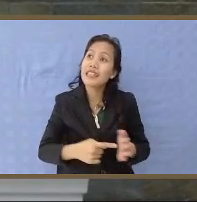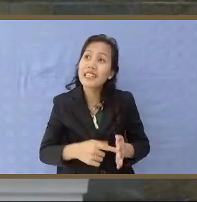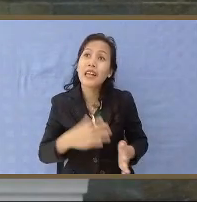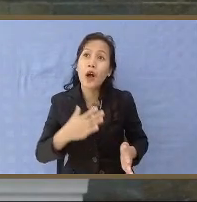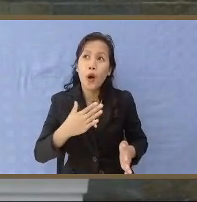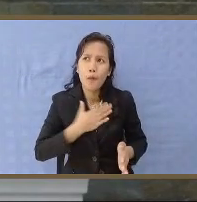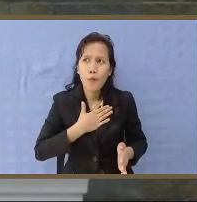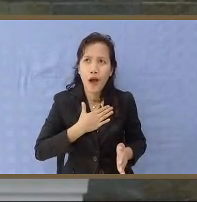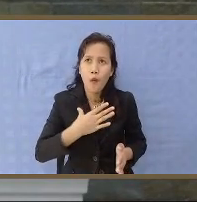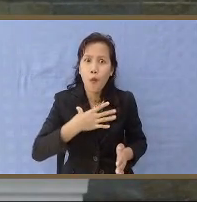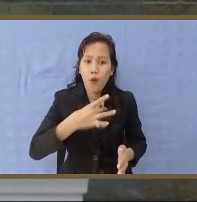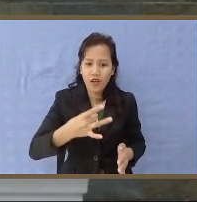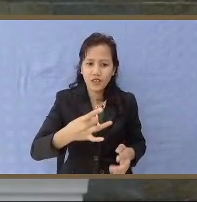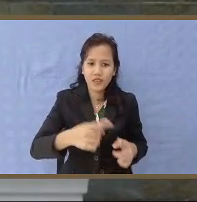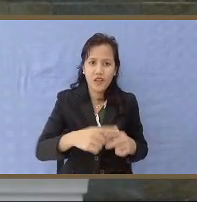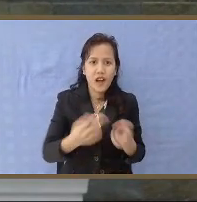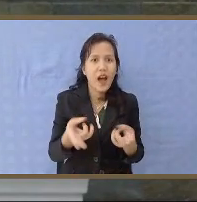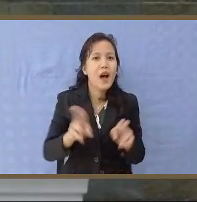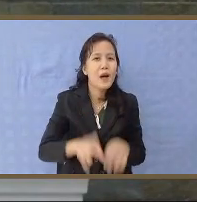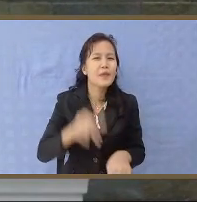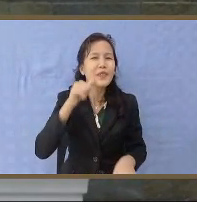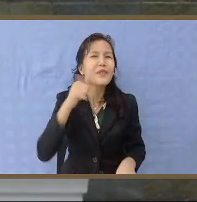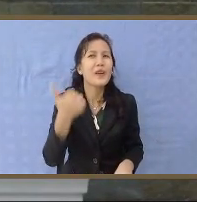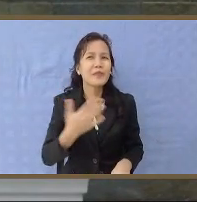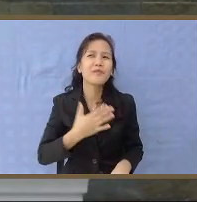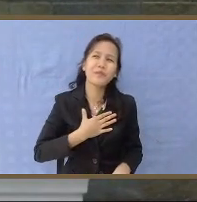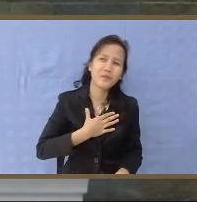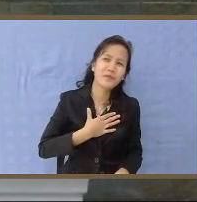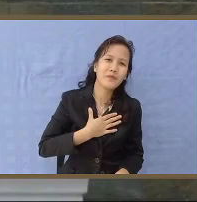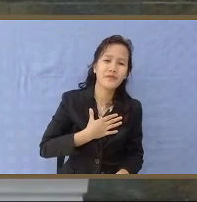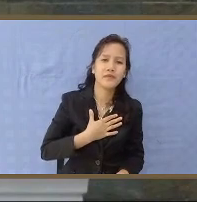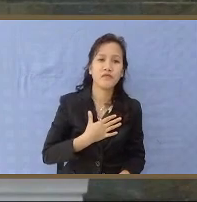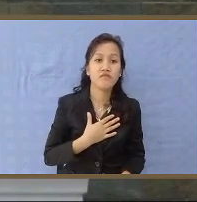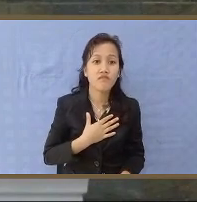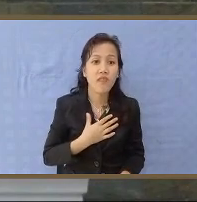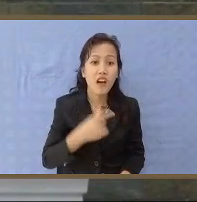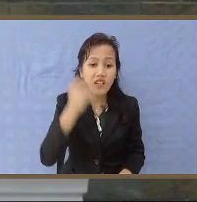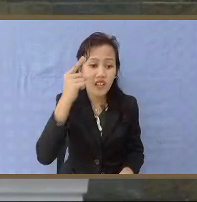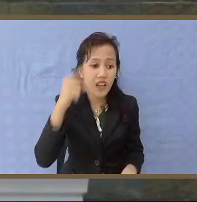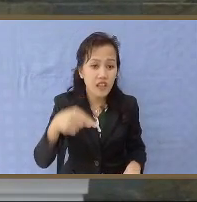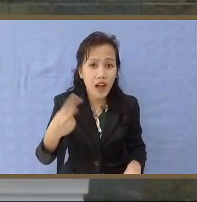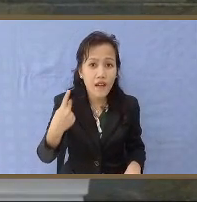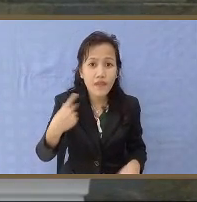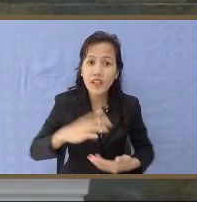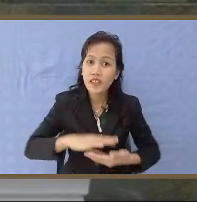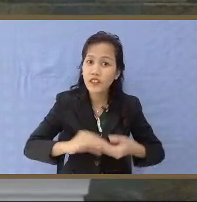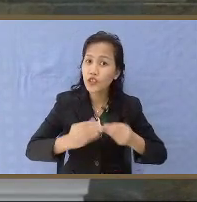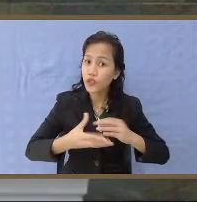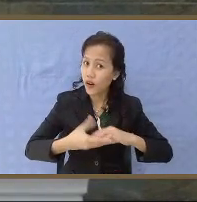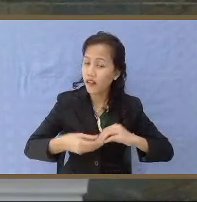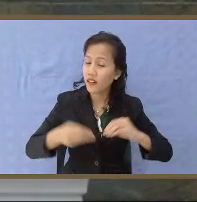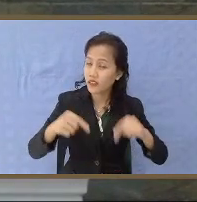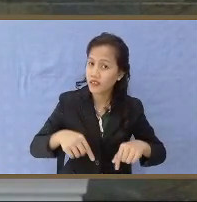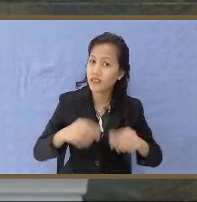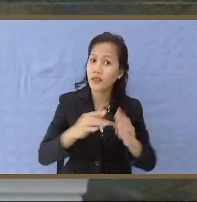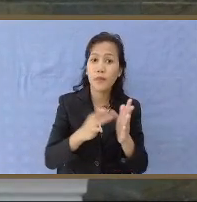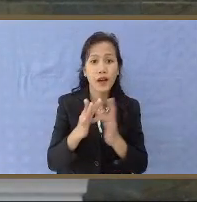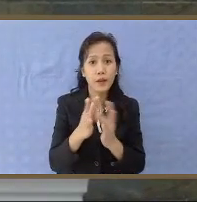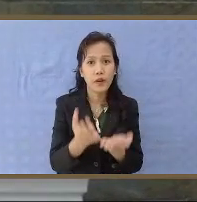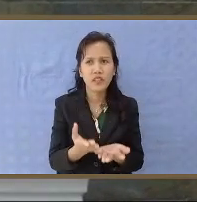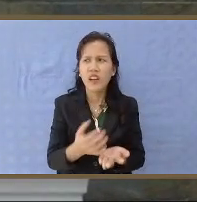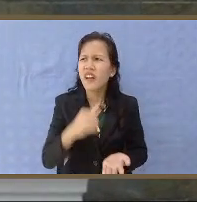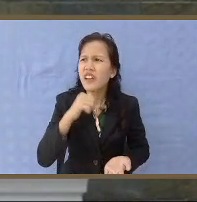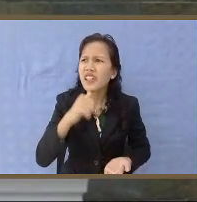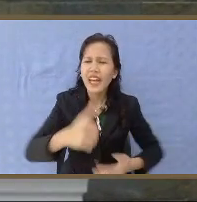know, there's so many stories like that in the Bible. Di ba? Makikita niyo, mga kapatid. Hindi natin pwede ipagmalaki. Wala tayong pwede